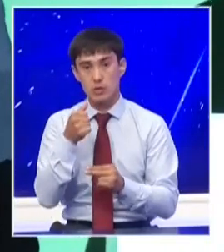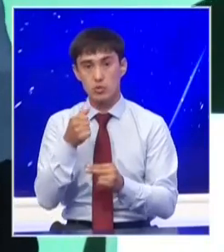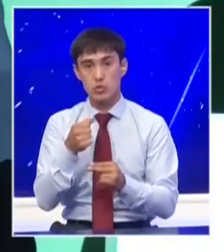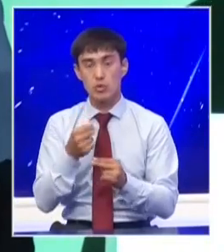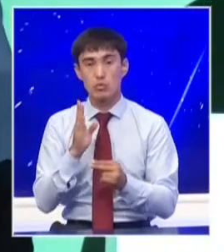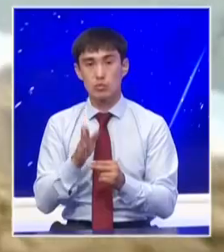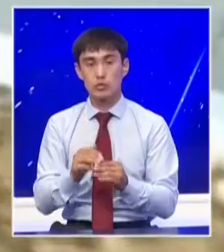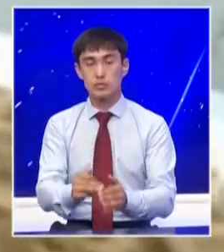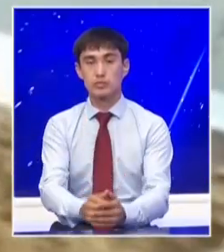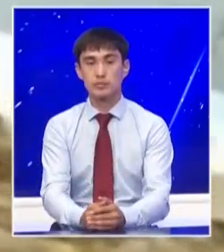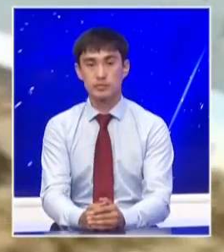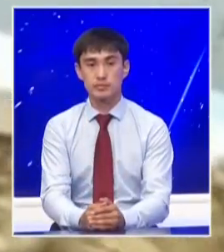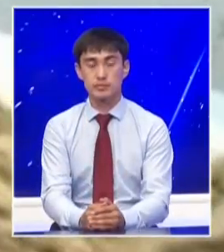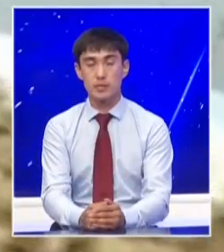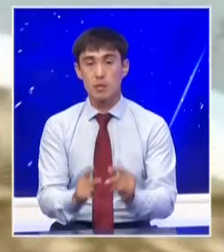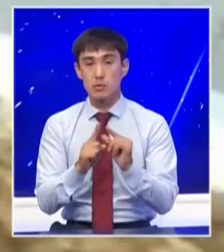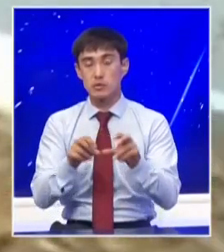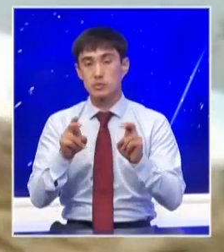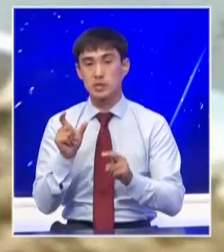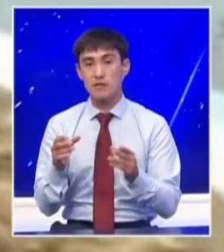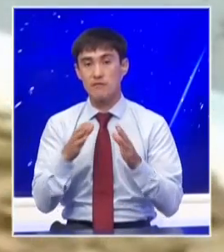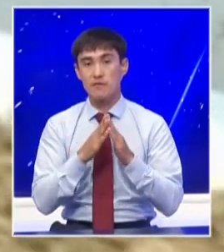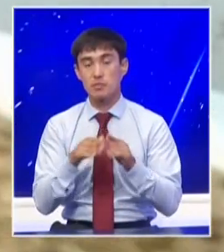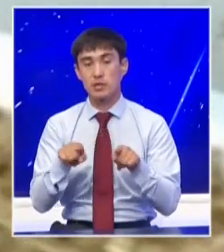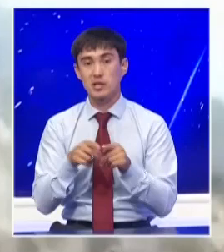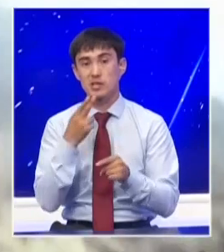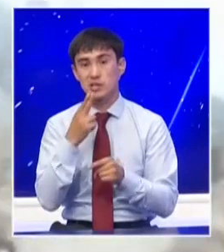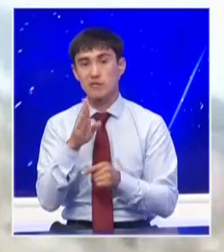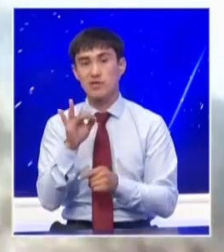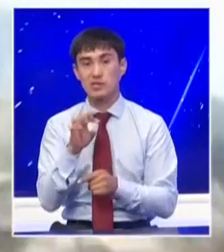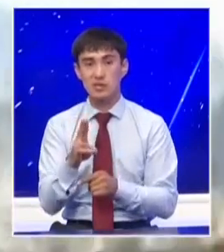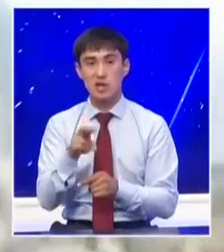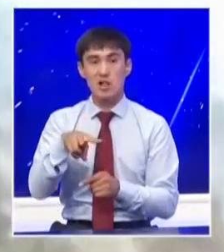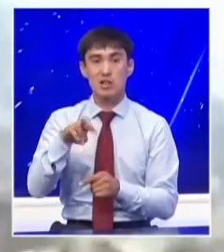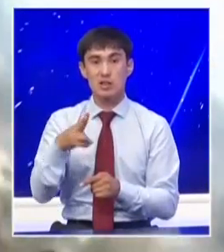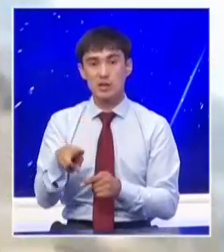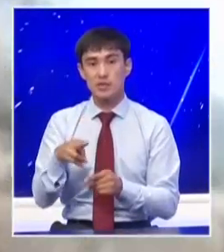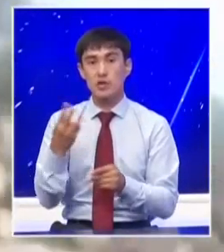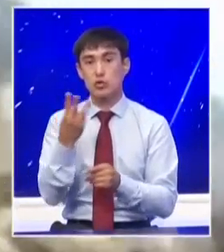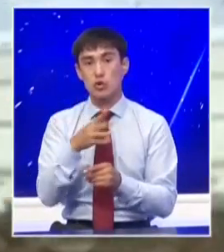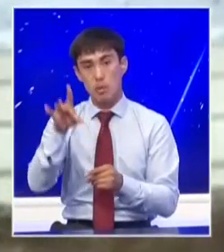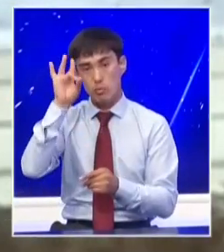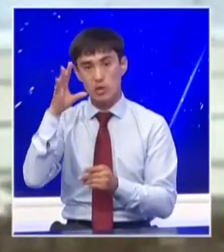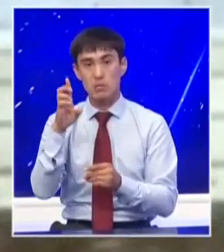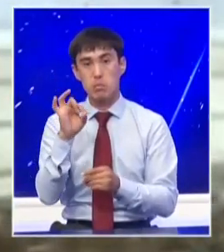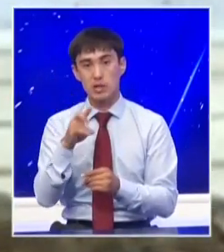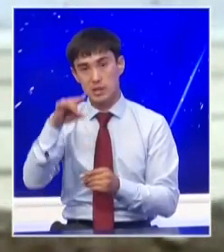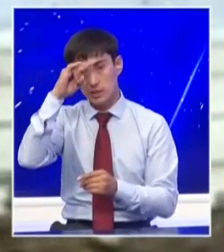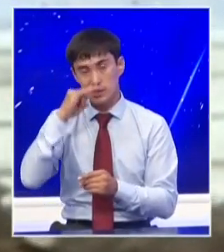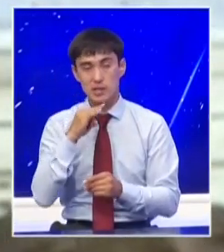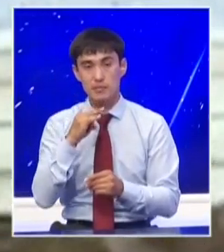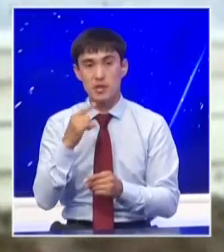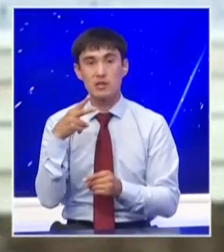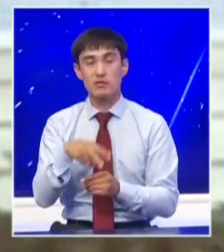текущем году. По словам представителей фирмы, такие марки сигарет, как Winston и LD, входят в тройку самых популярных брендов в Казахстане.